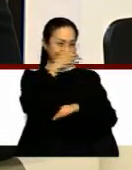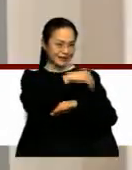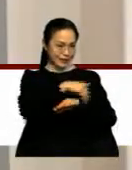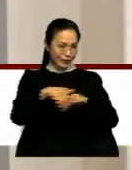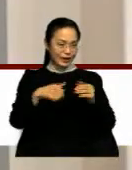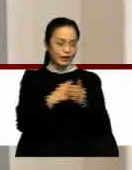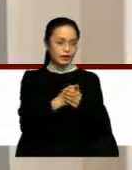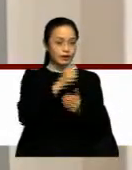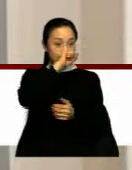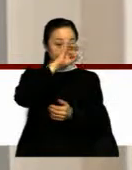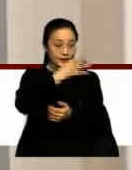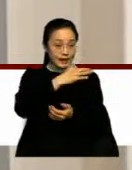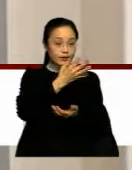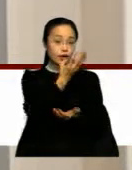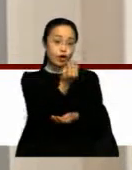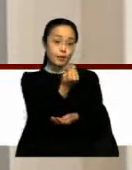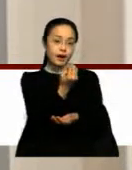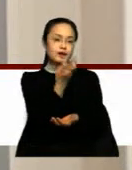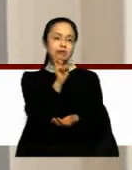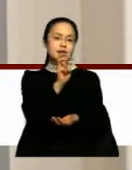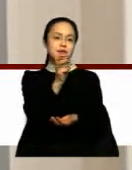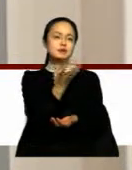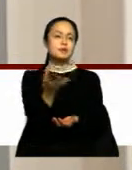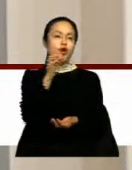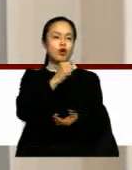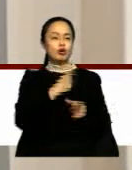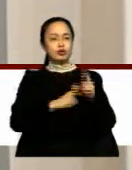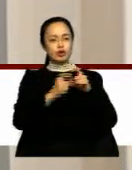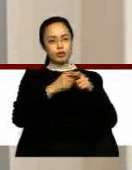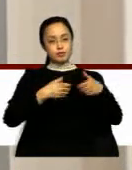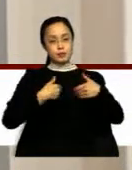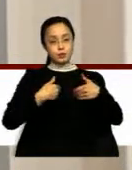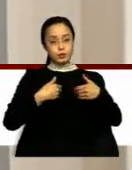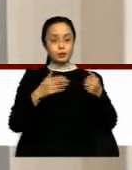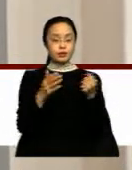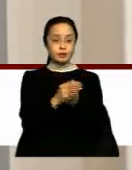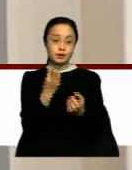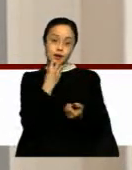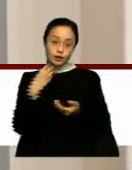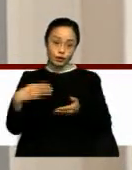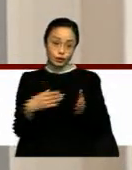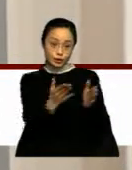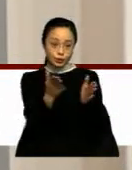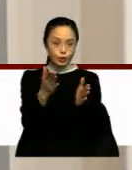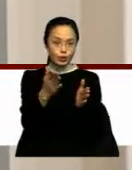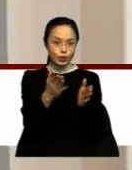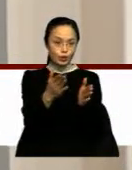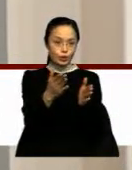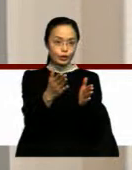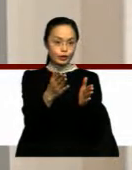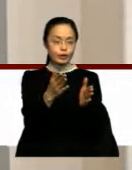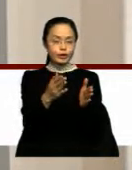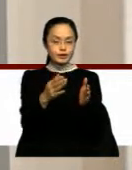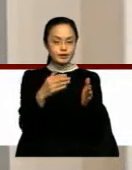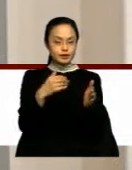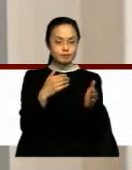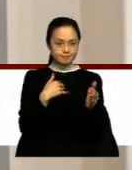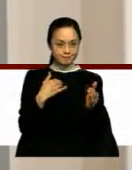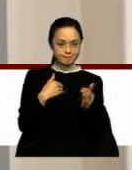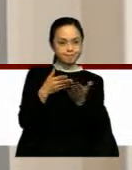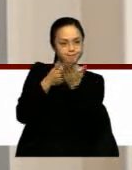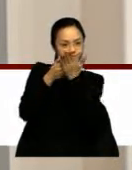예산이 안 30억 정도가 더 필요합니다 그래서 경기도에서 또 저희 상임위 인거 만큼 제가 최선을 다해서